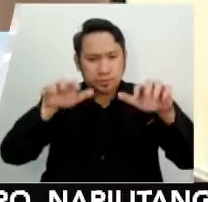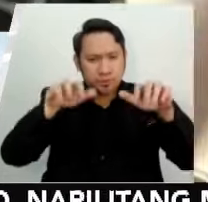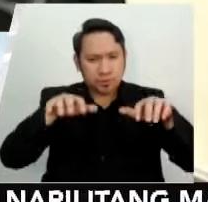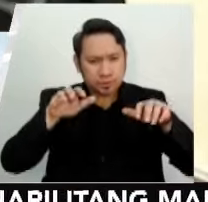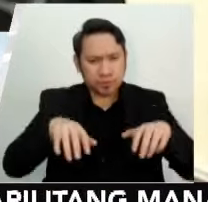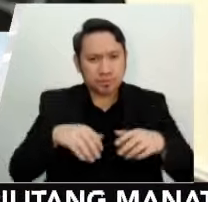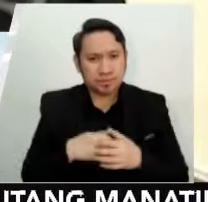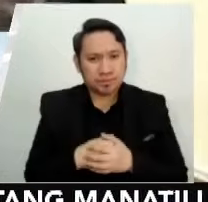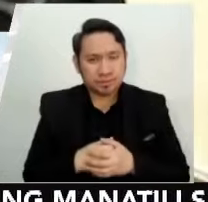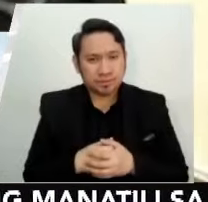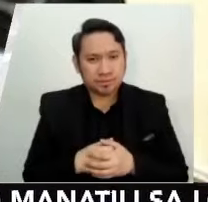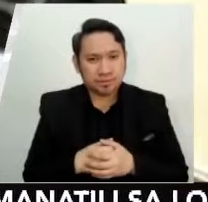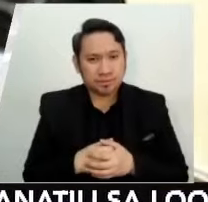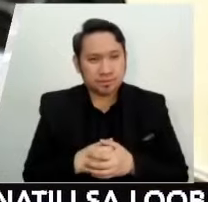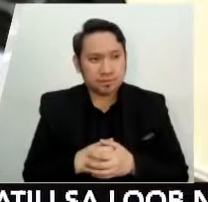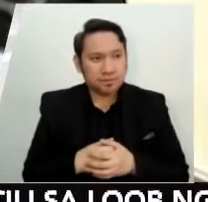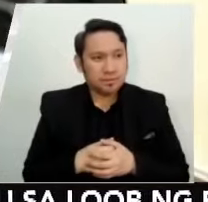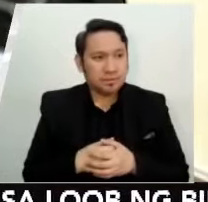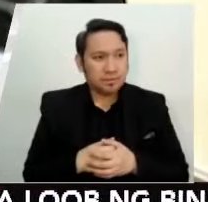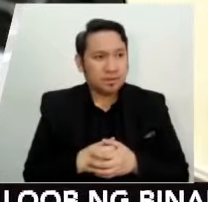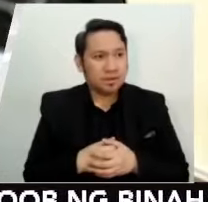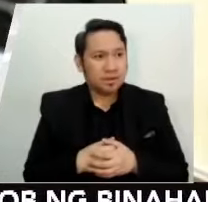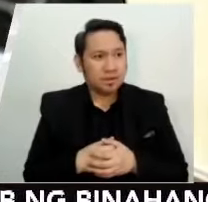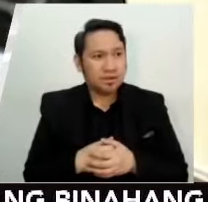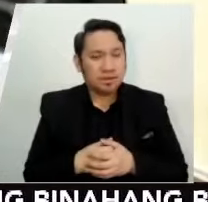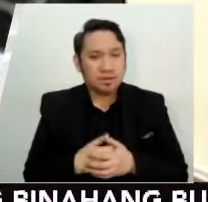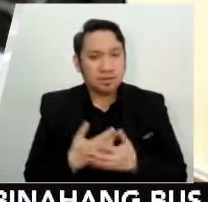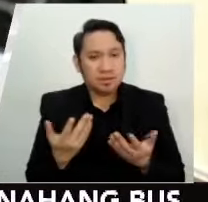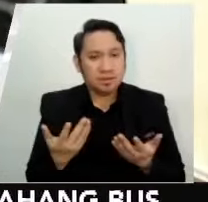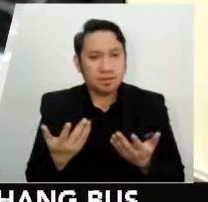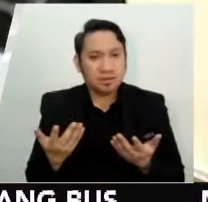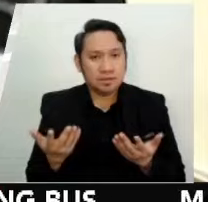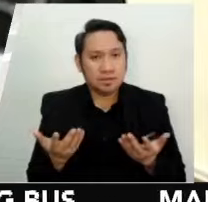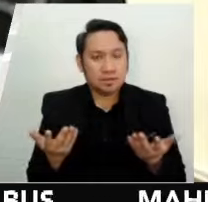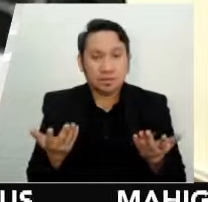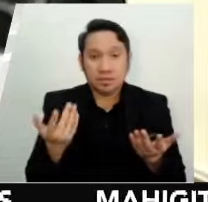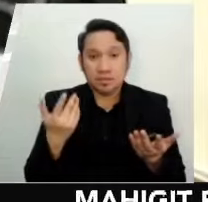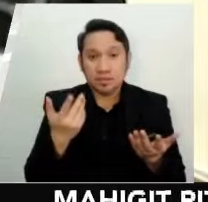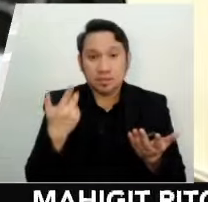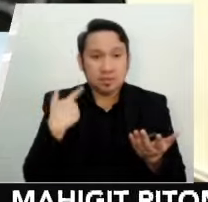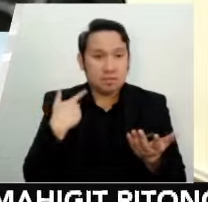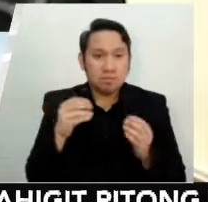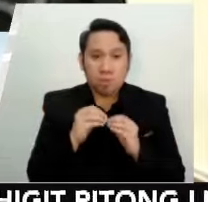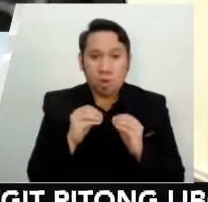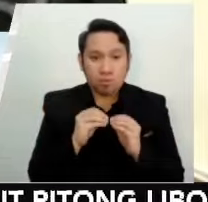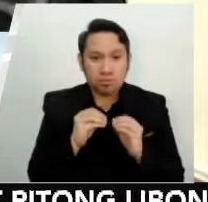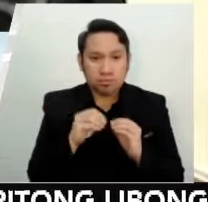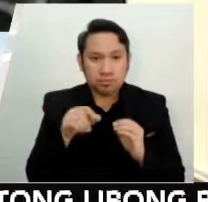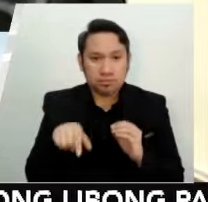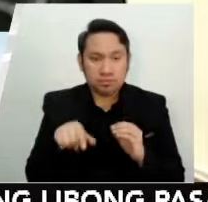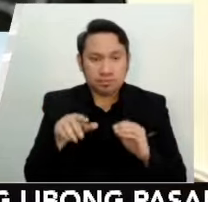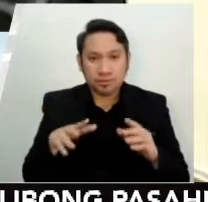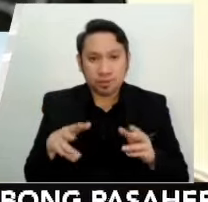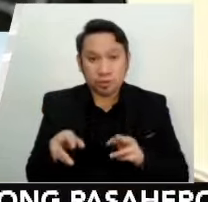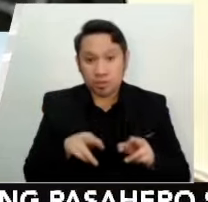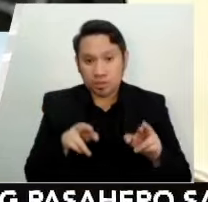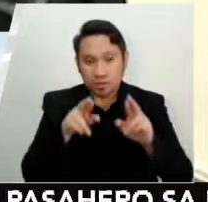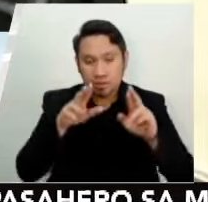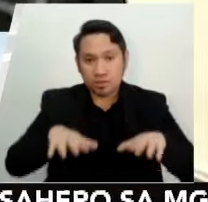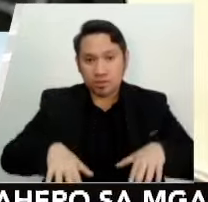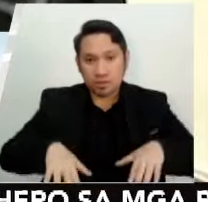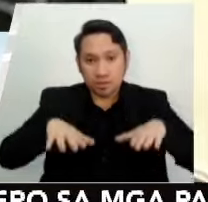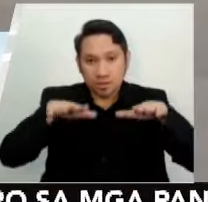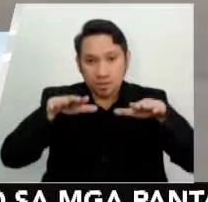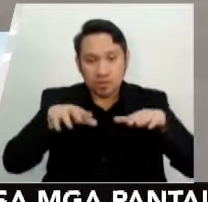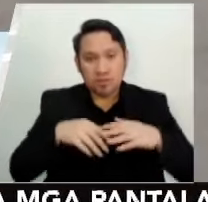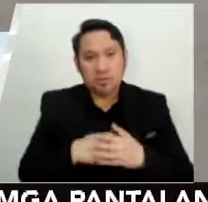na-receive ng upstream natin na bumaba sa amin ngayon, biglang tumaas po ang aming Pinakanawan River. So it's a main tributary of our